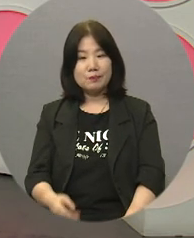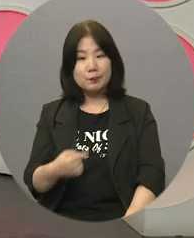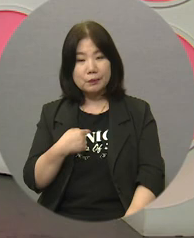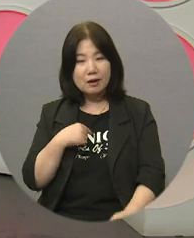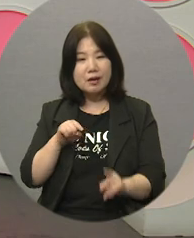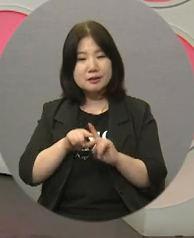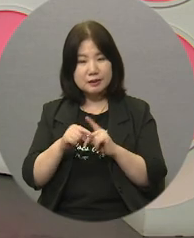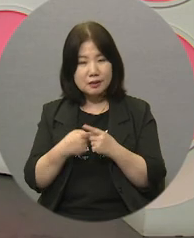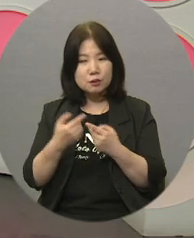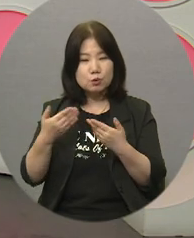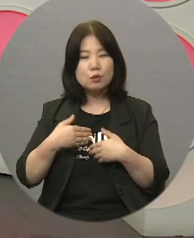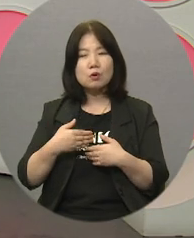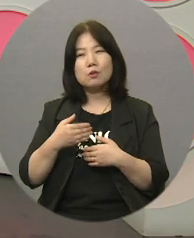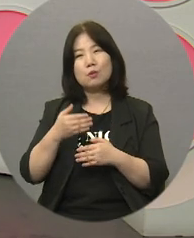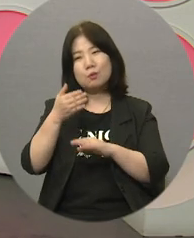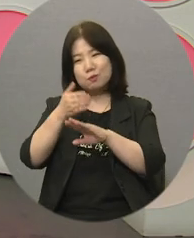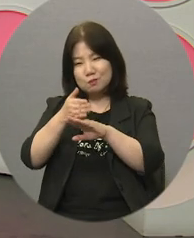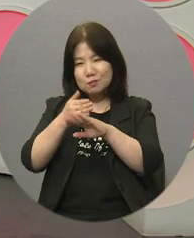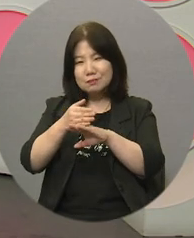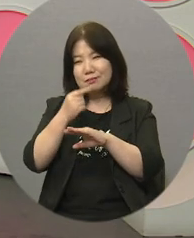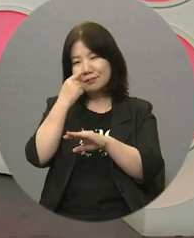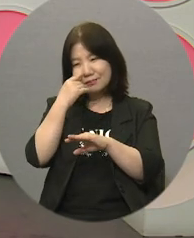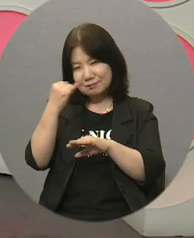나를 이해해줘서 고마워요, 엄마.